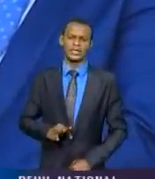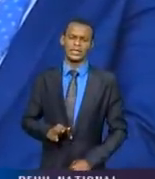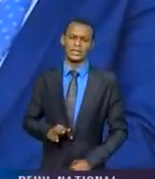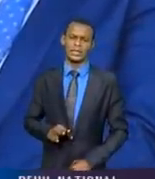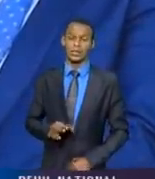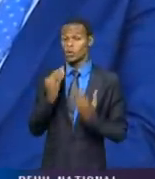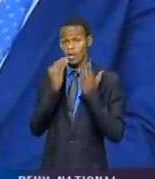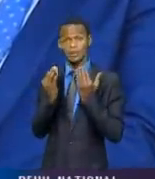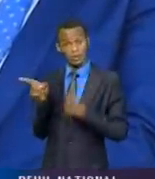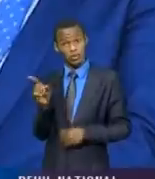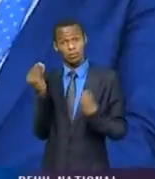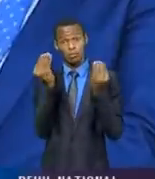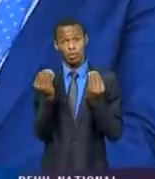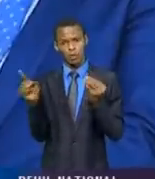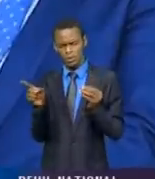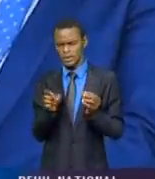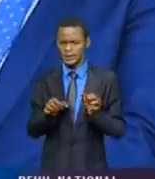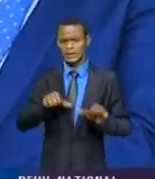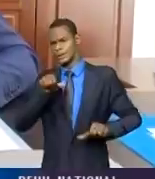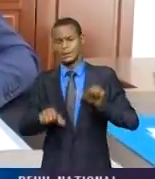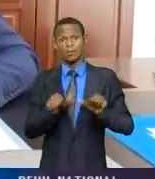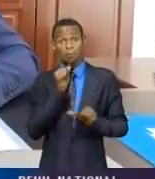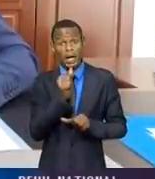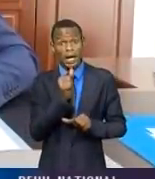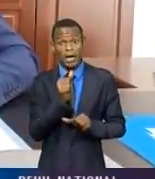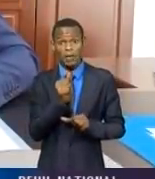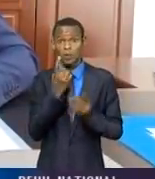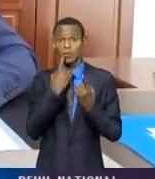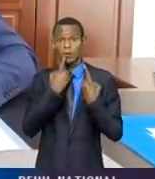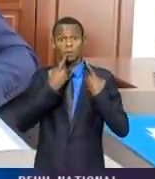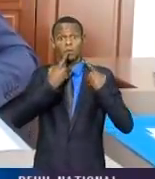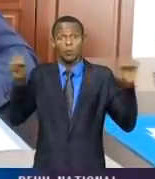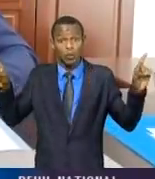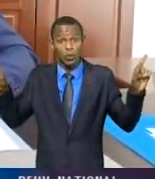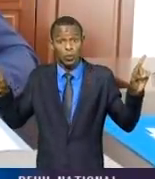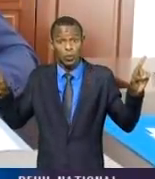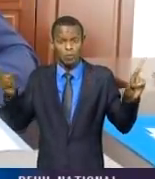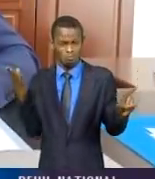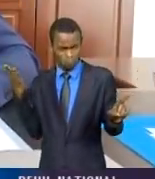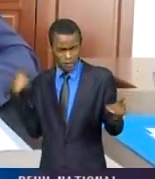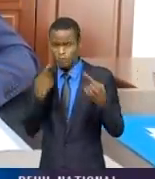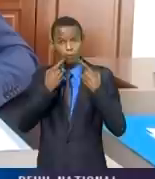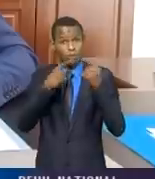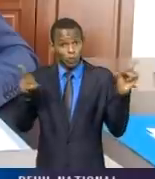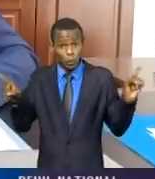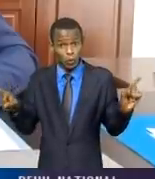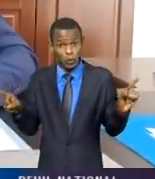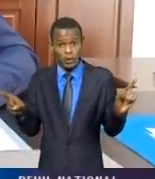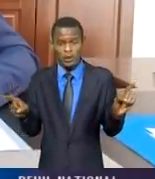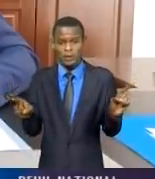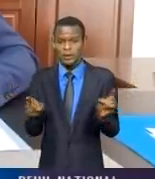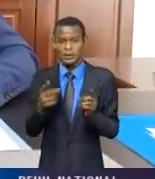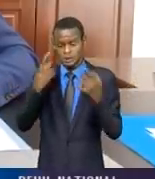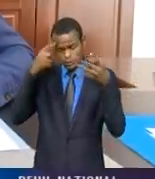hésité ou d'éclairer par elle de créer l'aude en présentiel le présentateur vous et